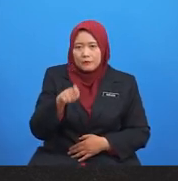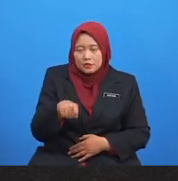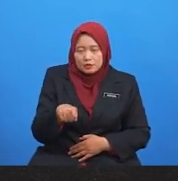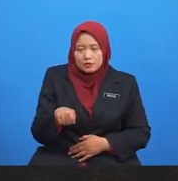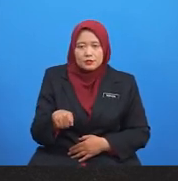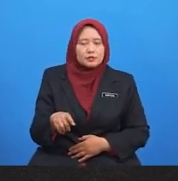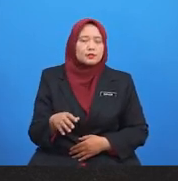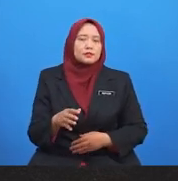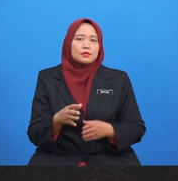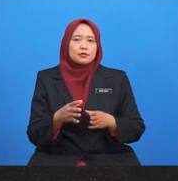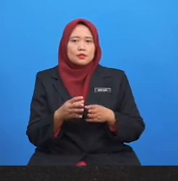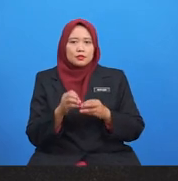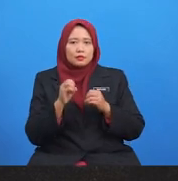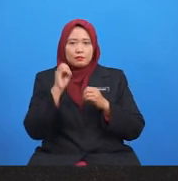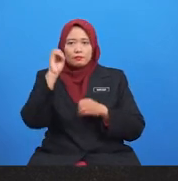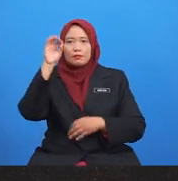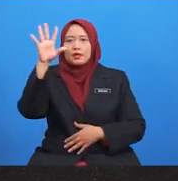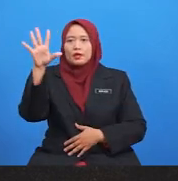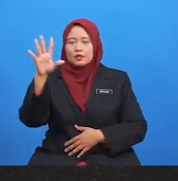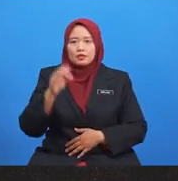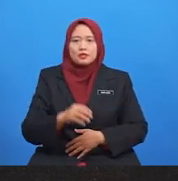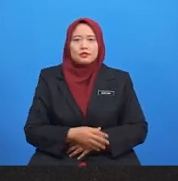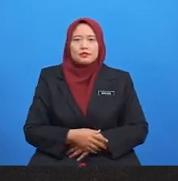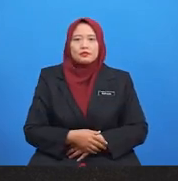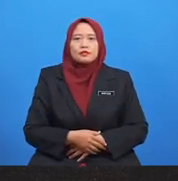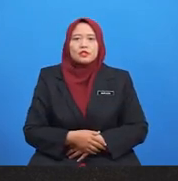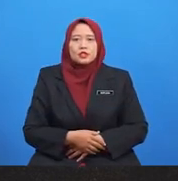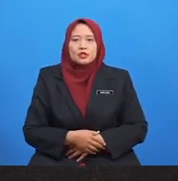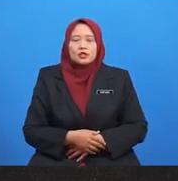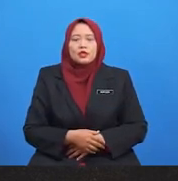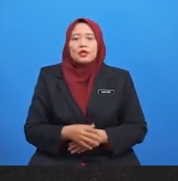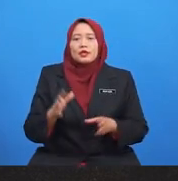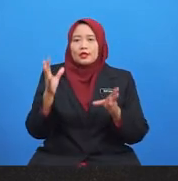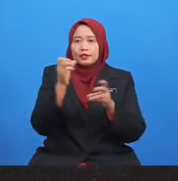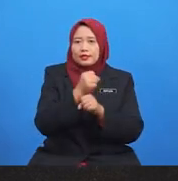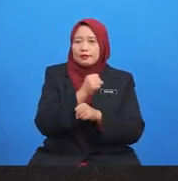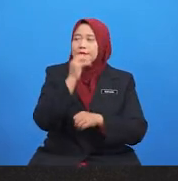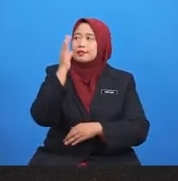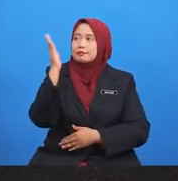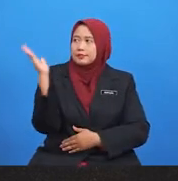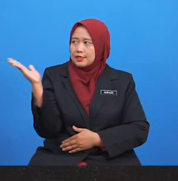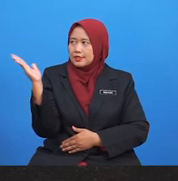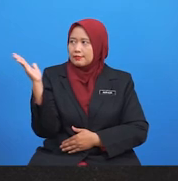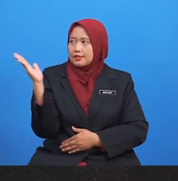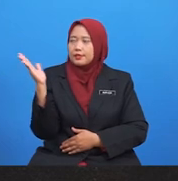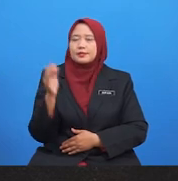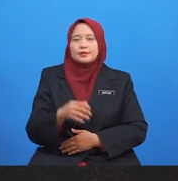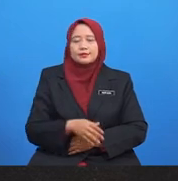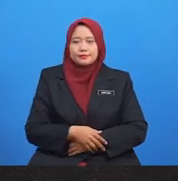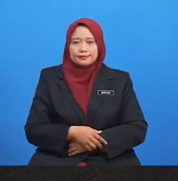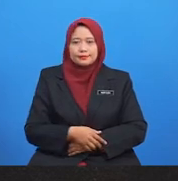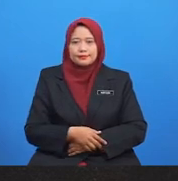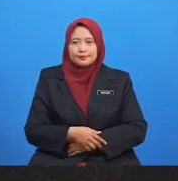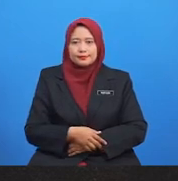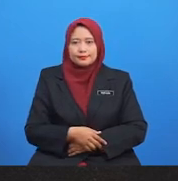Kita perlu kembangkan fungsi. Maka kita akan perolehi X kuasa 4